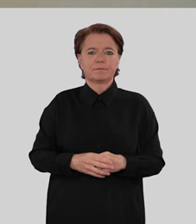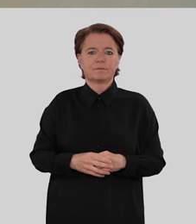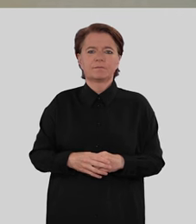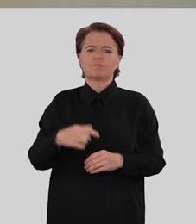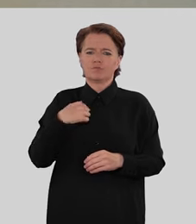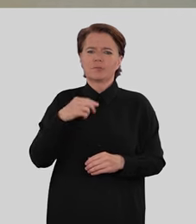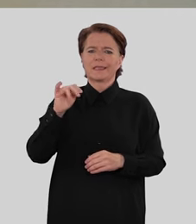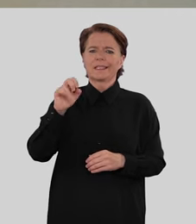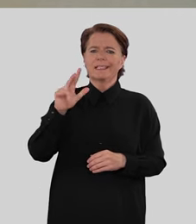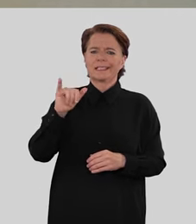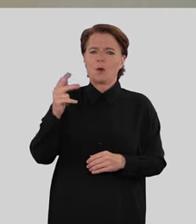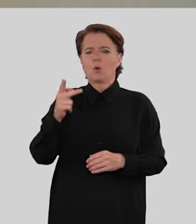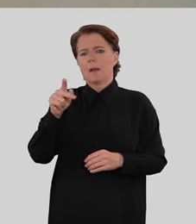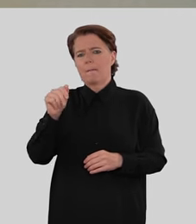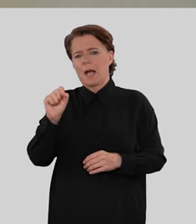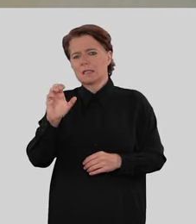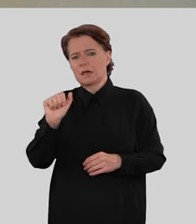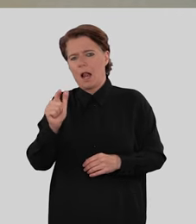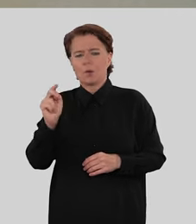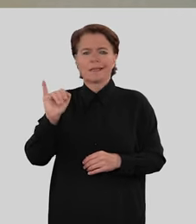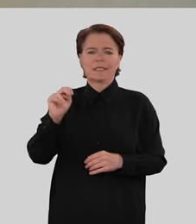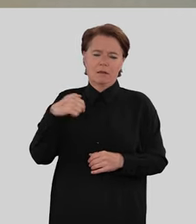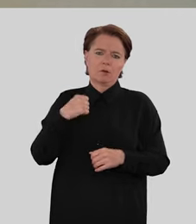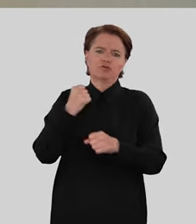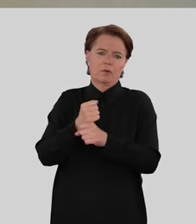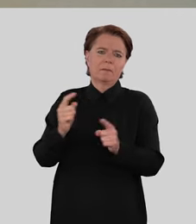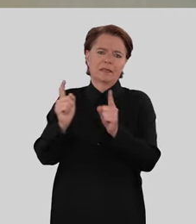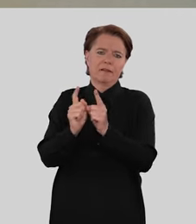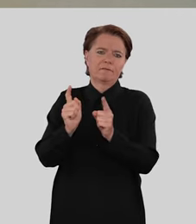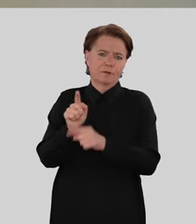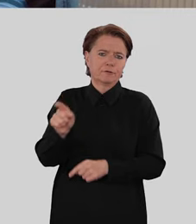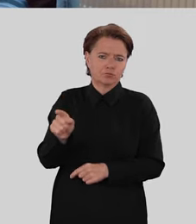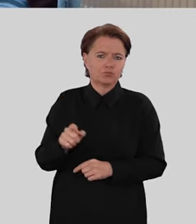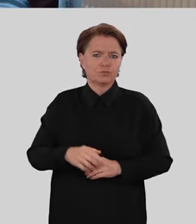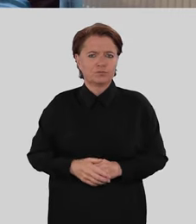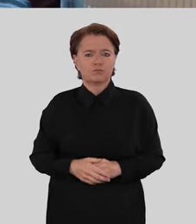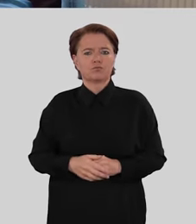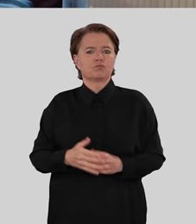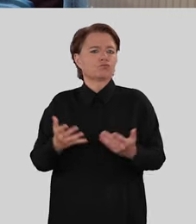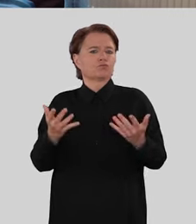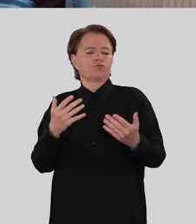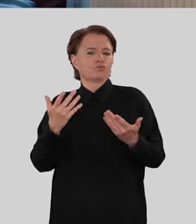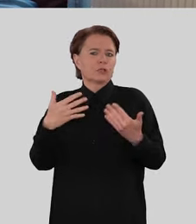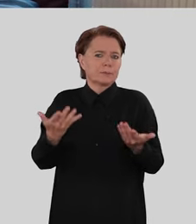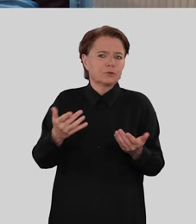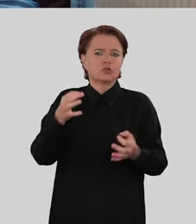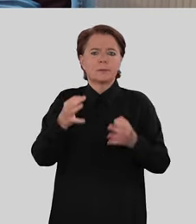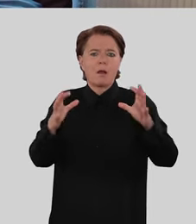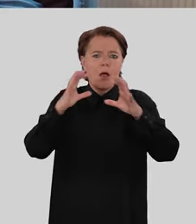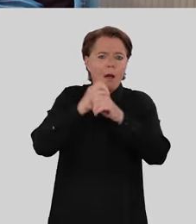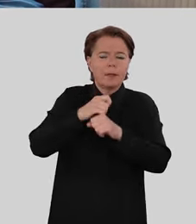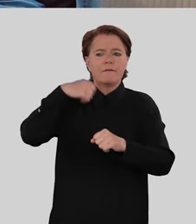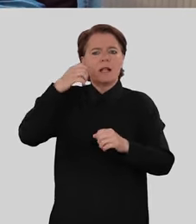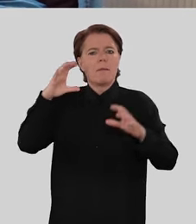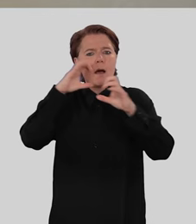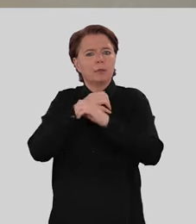Also ich treffe mit Niki oder mit Pascal oder mit Nina. Einen Tag machen wir Spielabend